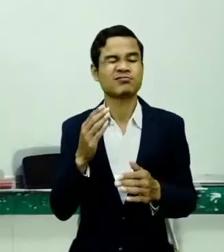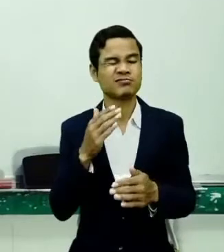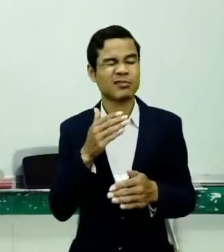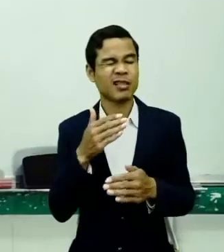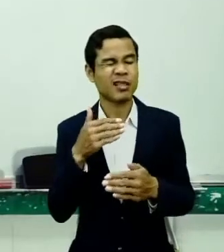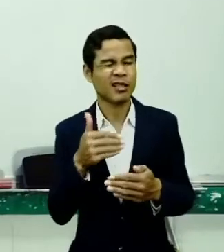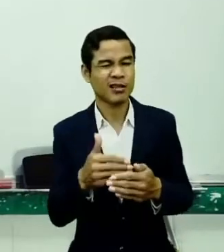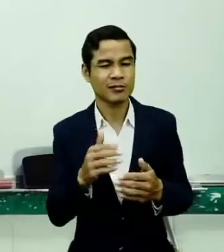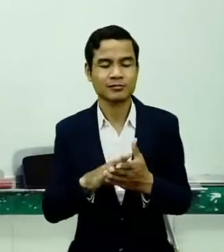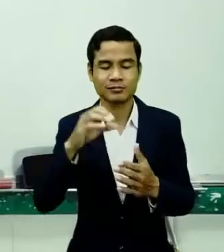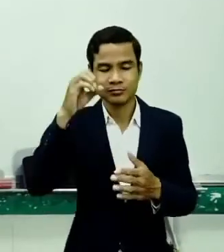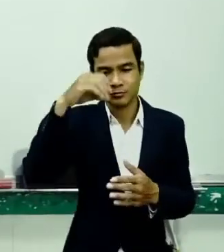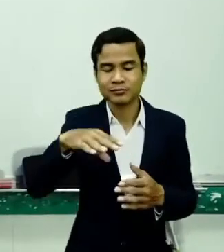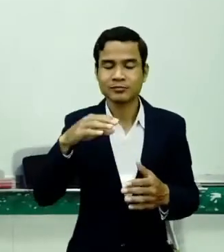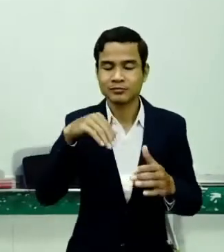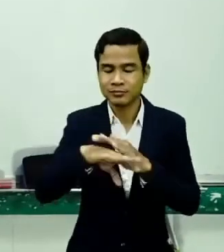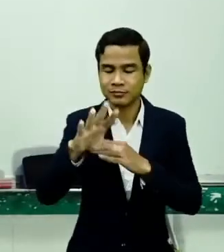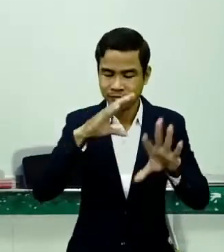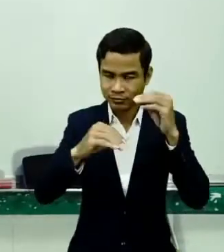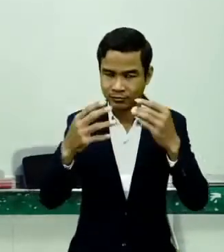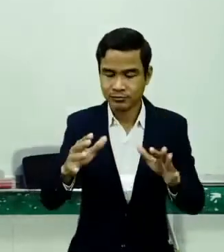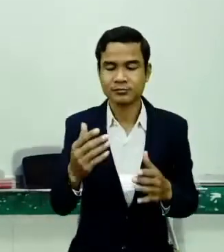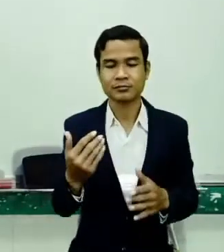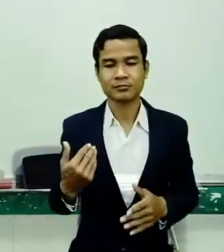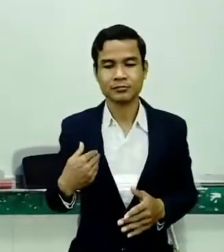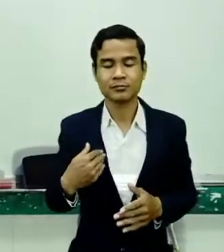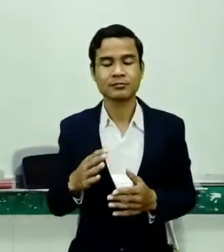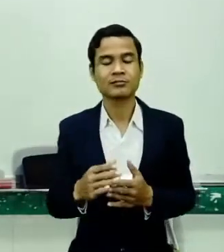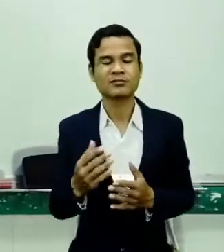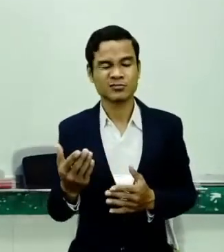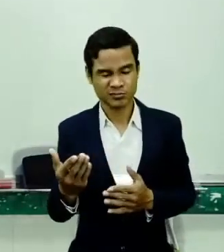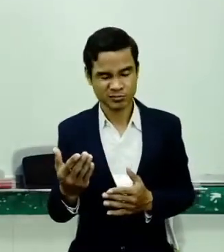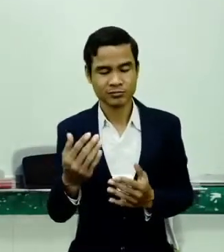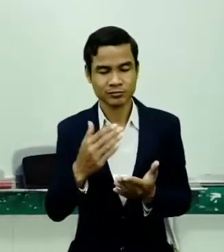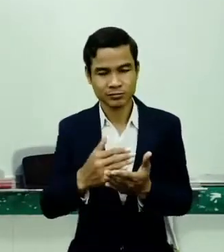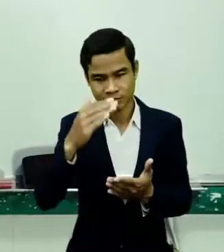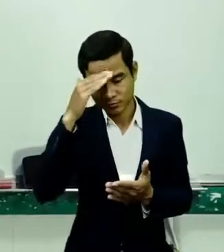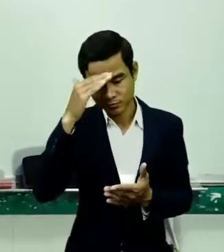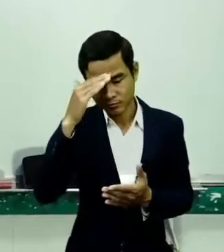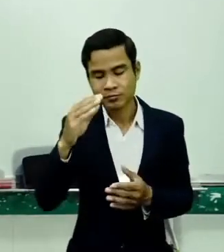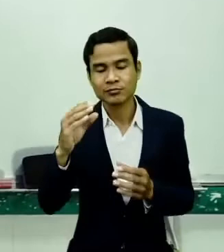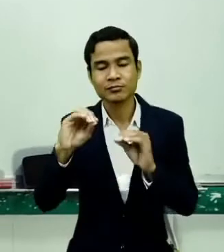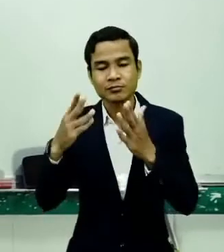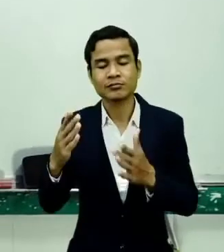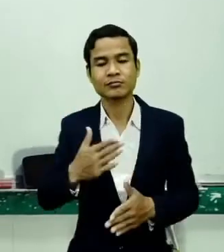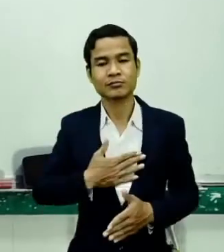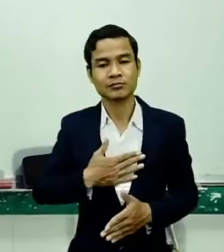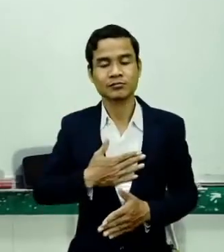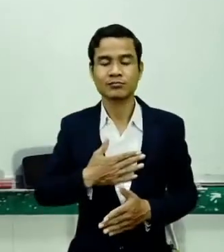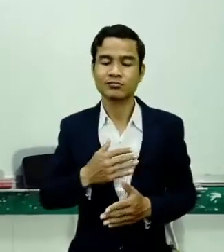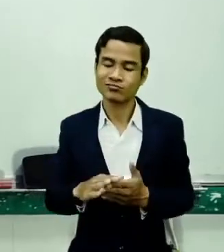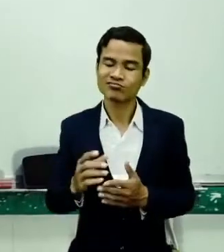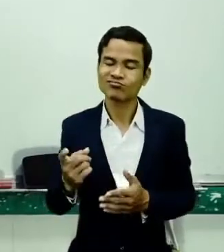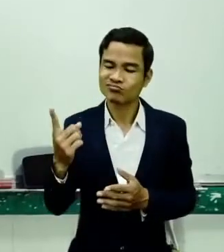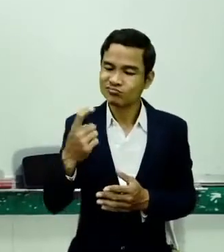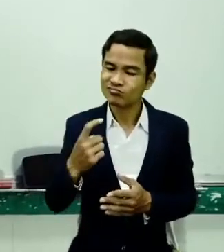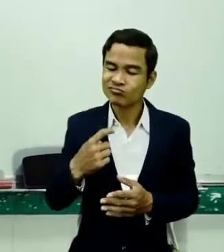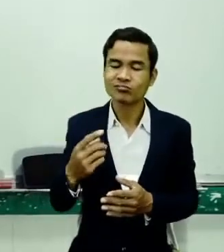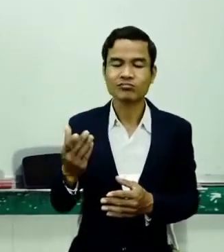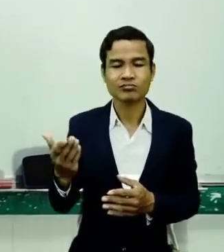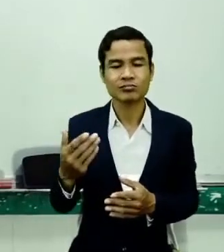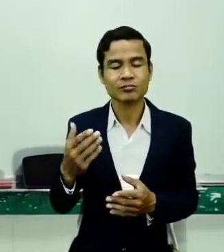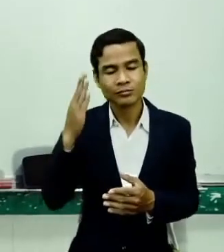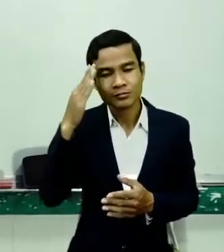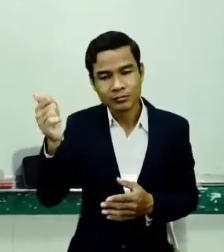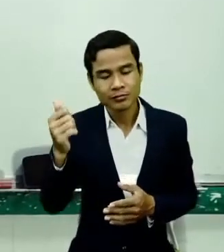ចូលរៀនហើយនៅពេលនោះស្រាប់តែកូនសិស្សអ្នកគ្រូរត់មកសួរអ្នកគ្រូថាអ្នកគ្រូហេតុអីបាន